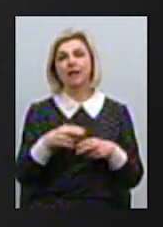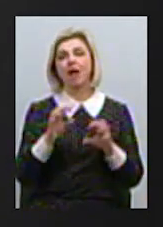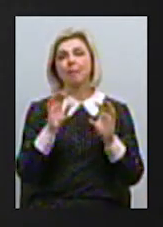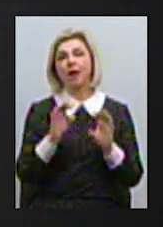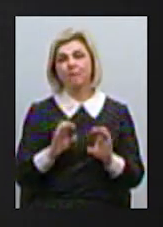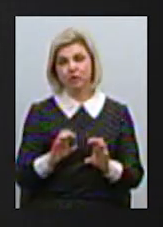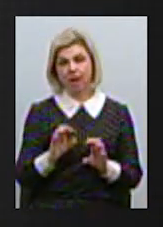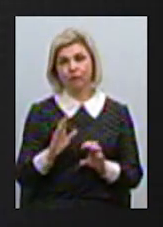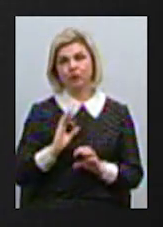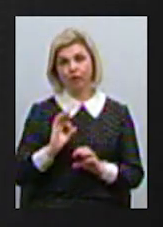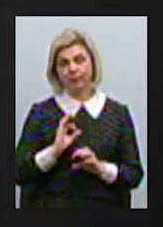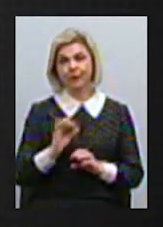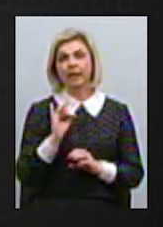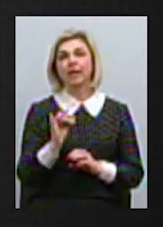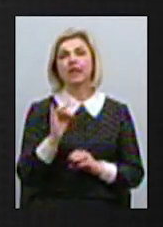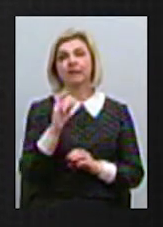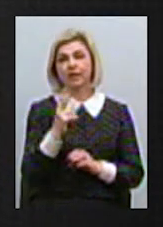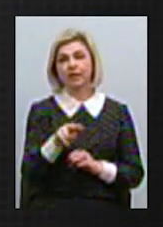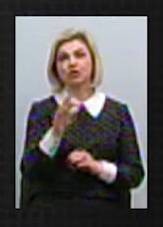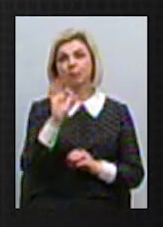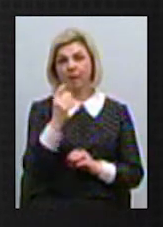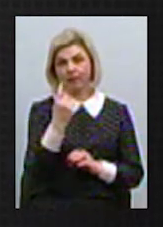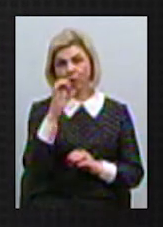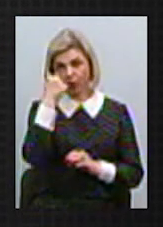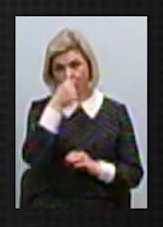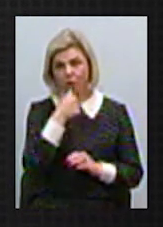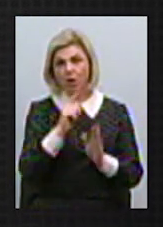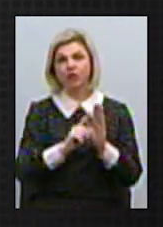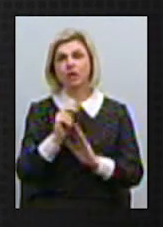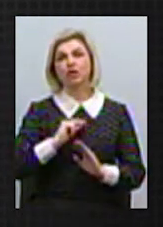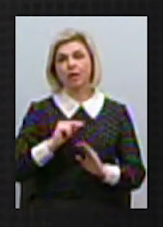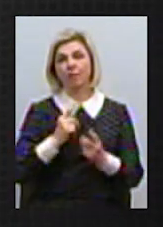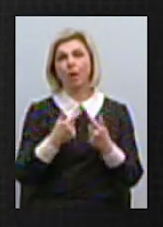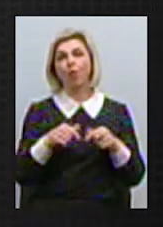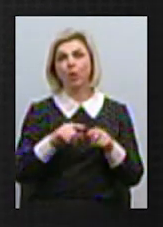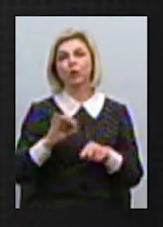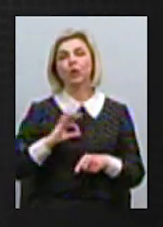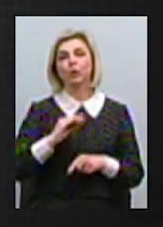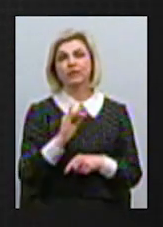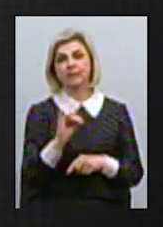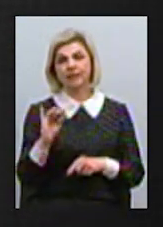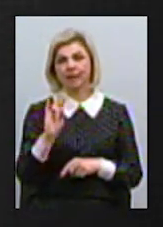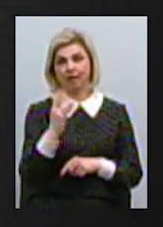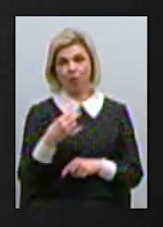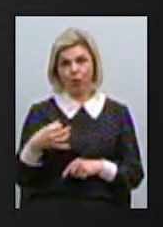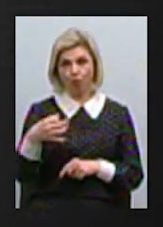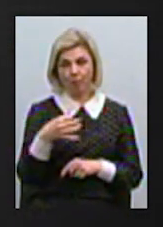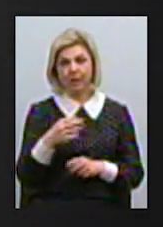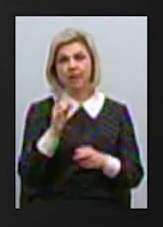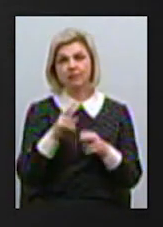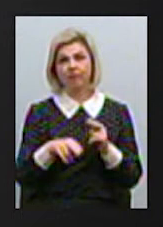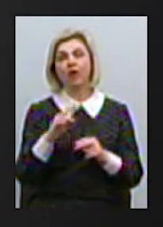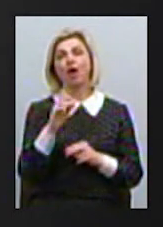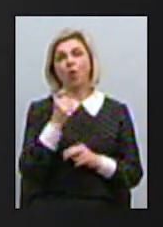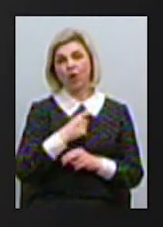З 25 січня 2001 року ще студентом починає працювати в органах юстиції Миколаївської області. Закінчивши Одеську